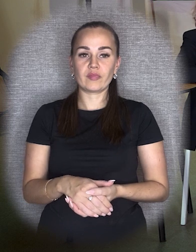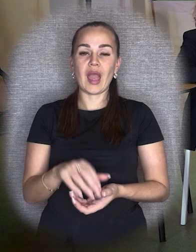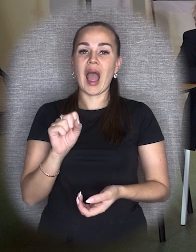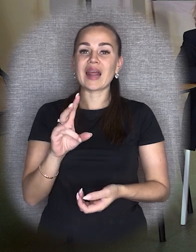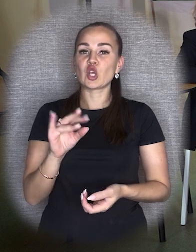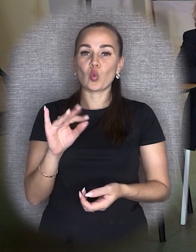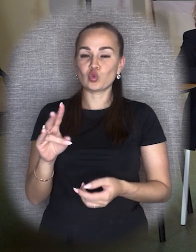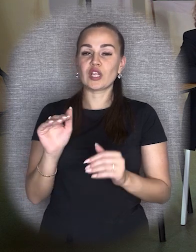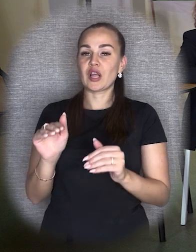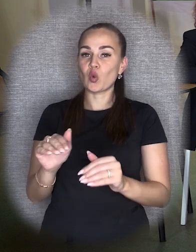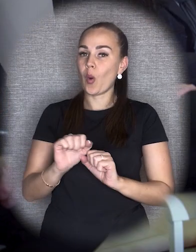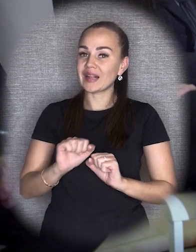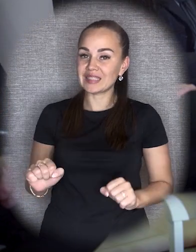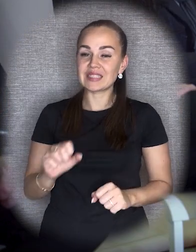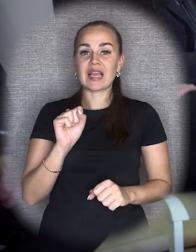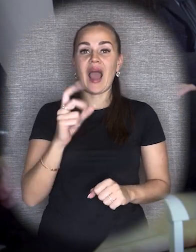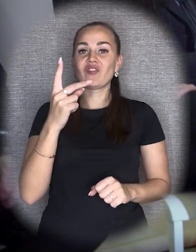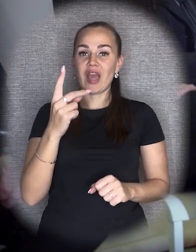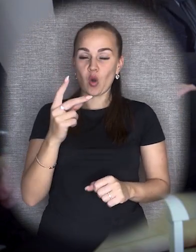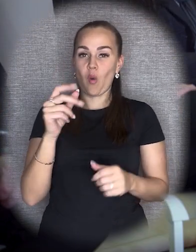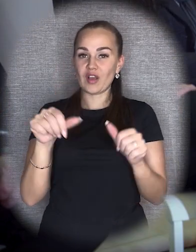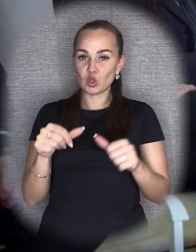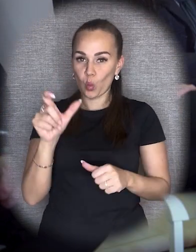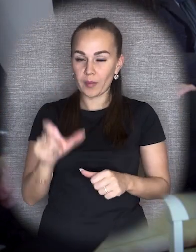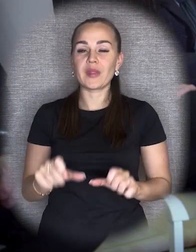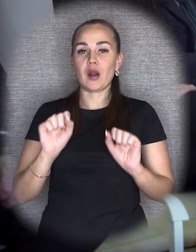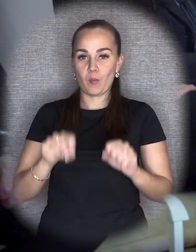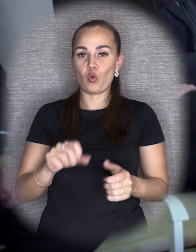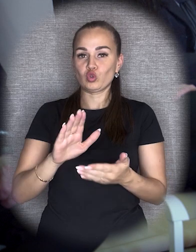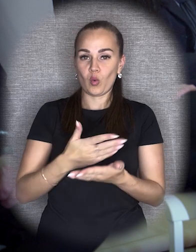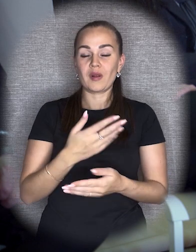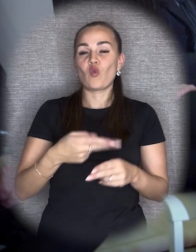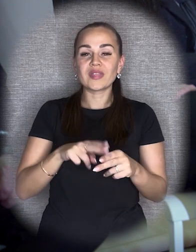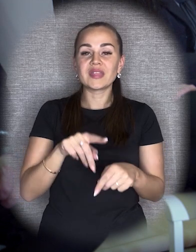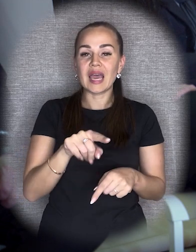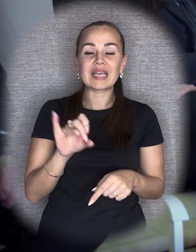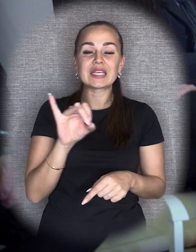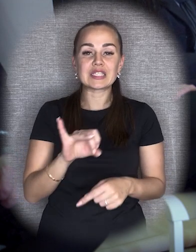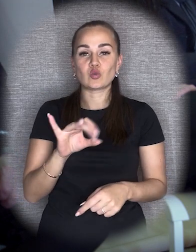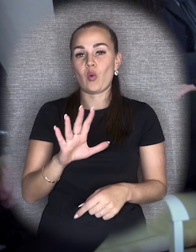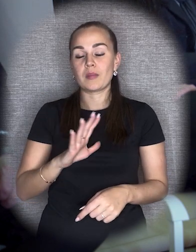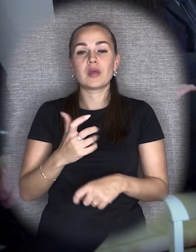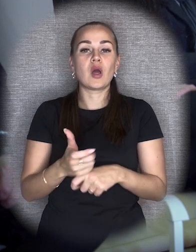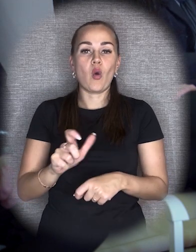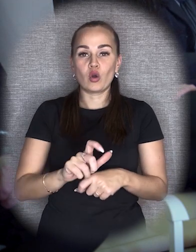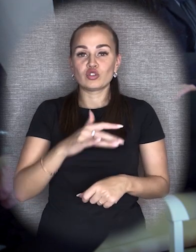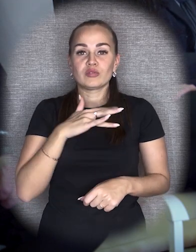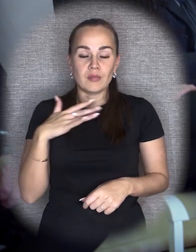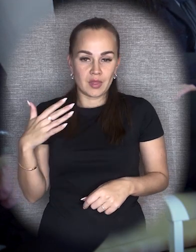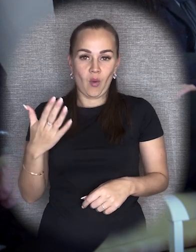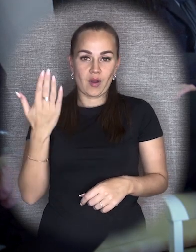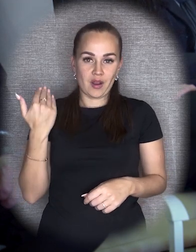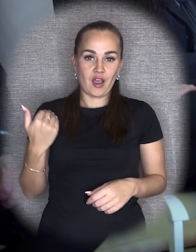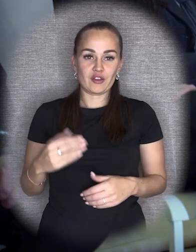а Ястребенецкого можно. И вот таких историй можно набрать очень много. А сейчас